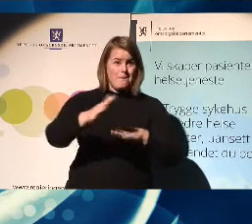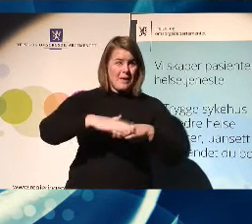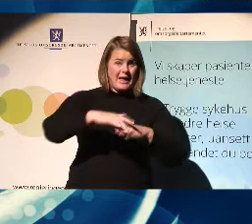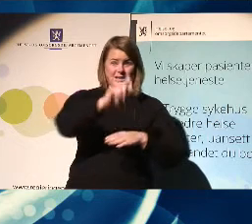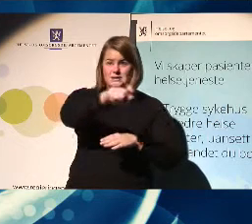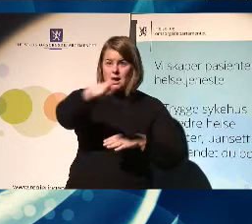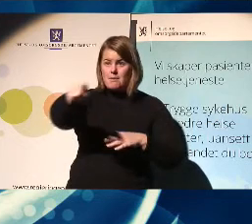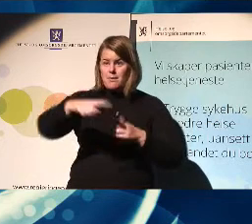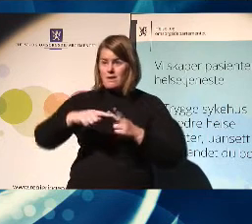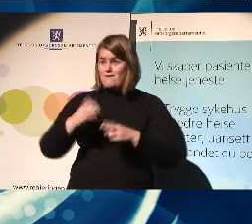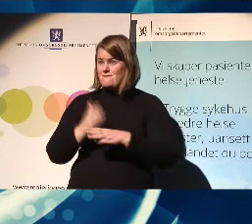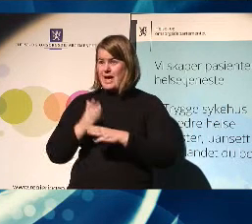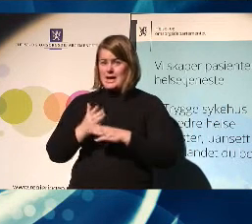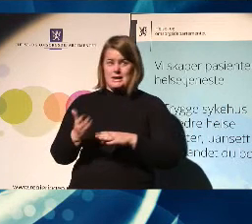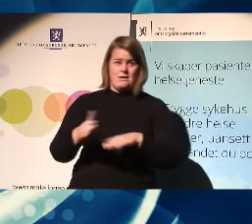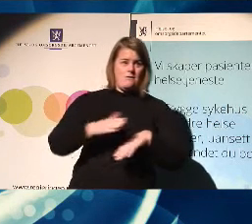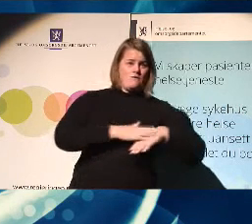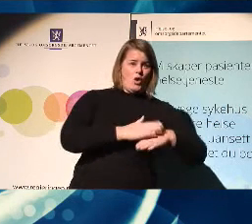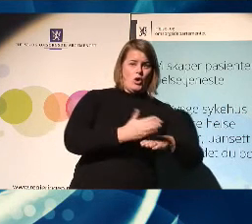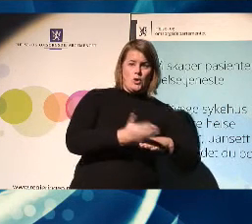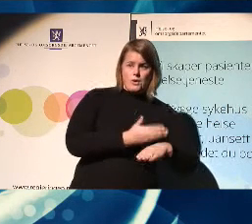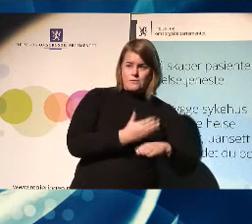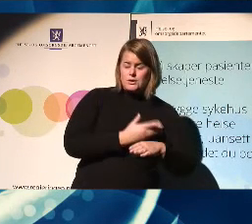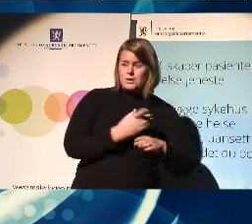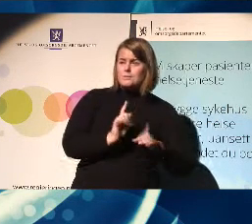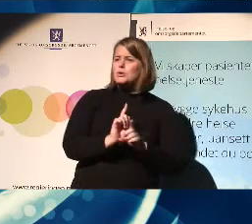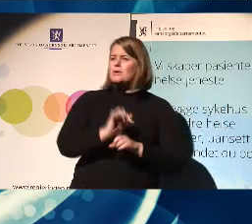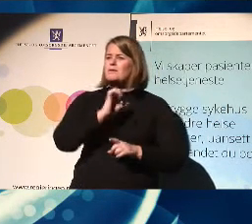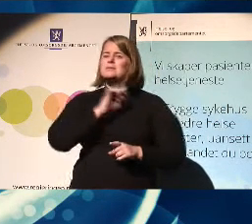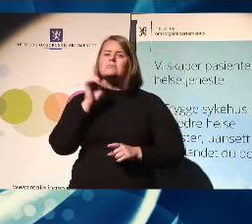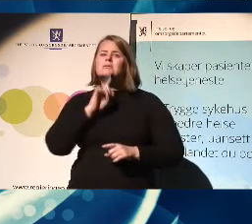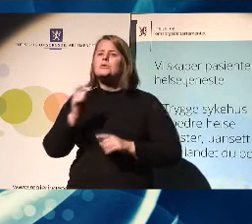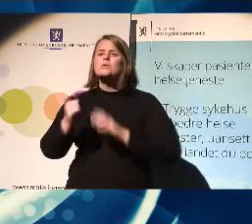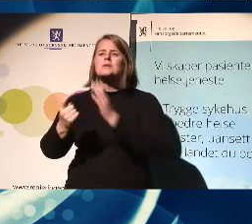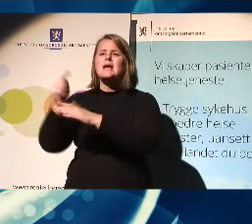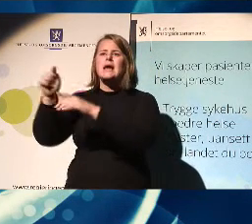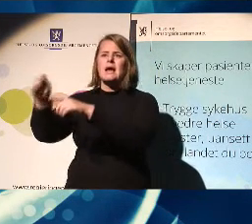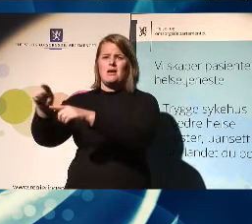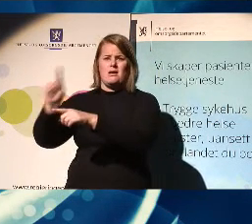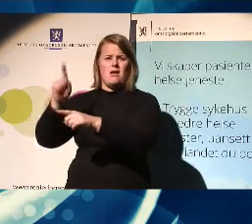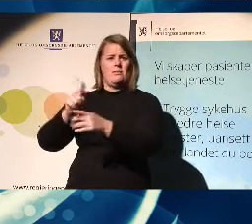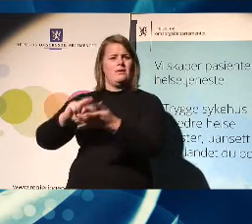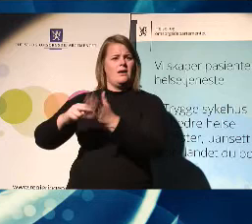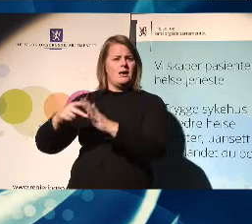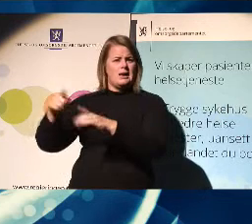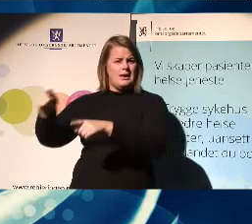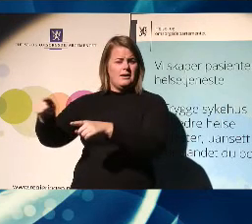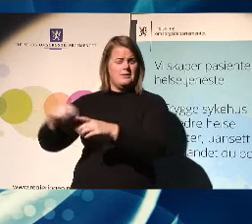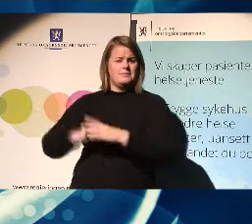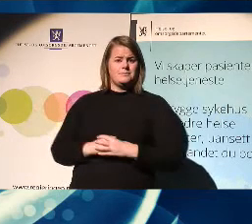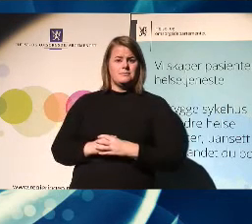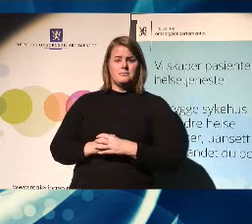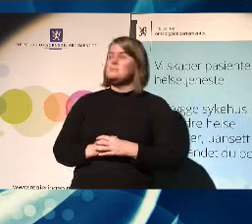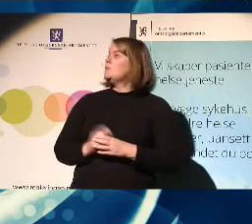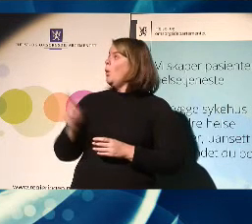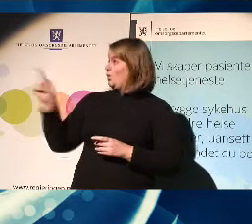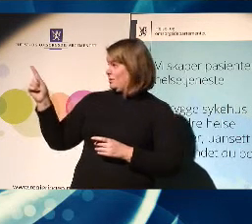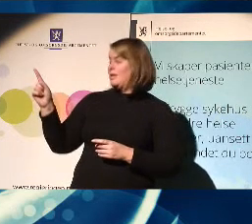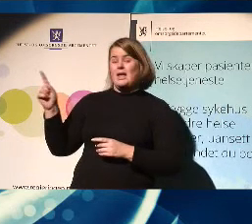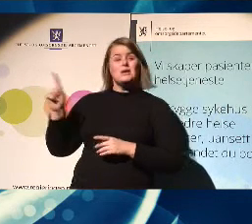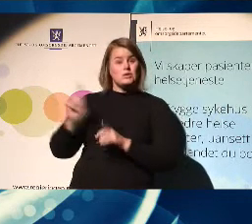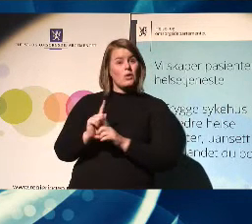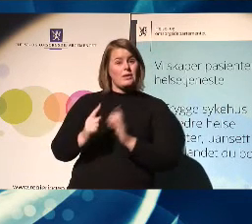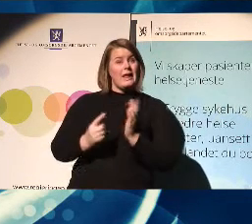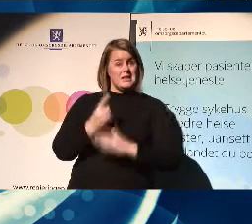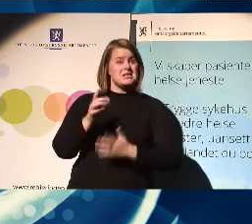øvet på dette sånn at vi kan håndtere neste hendelse når den kommer? For dette en av de hendelsene vi vet at vil